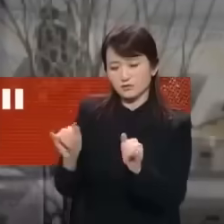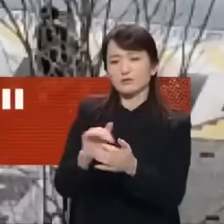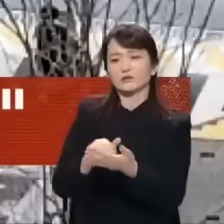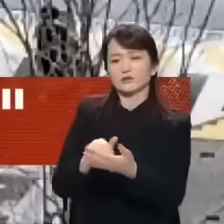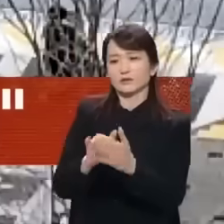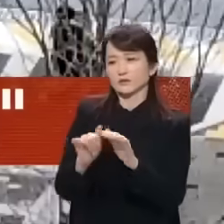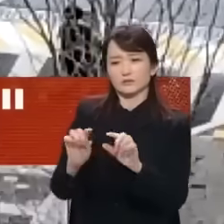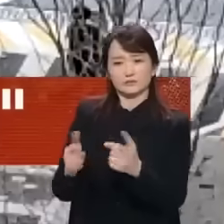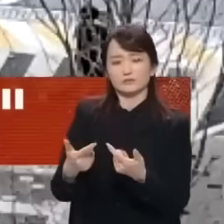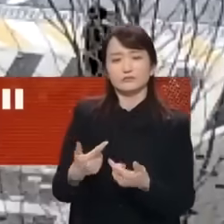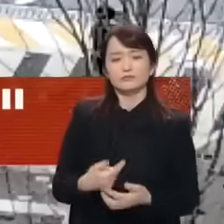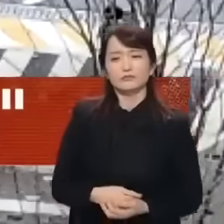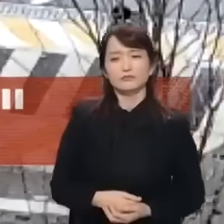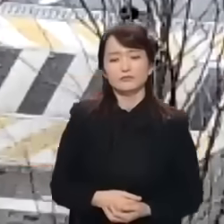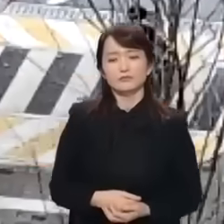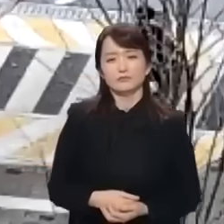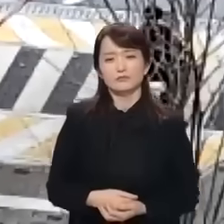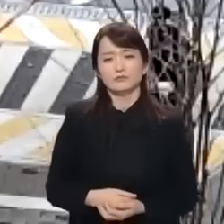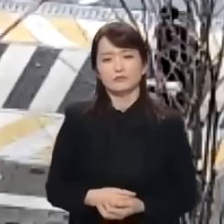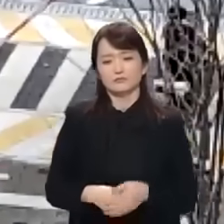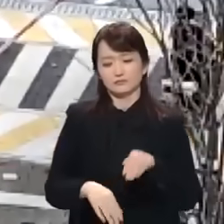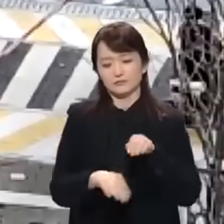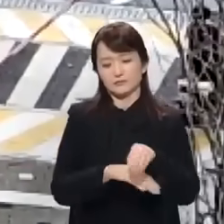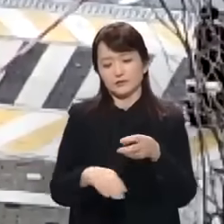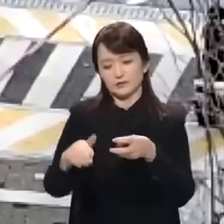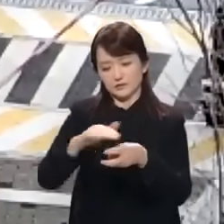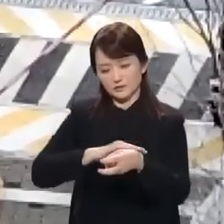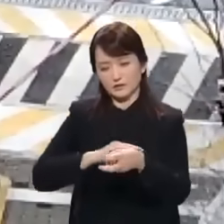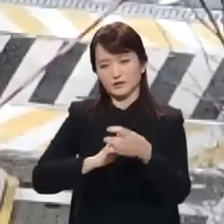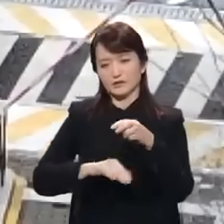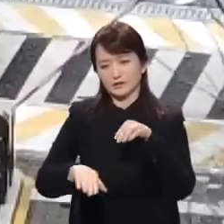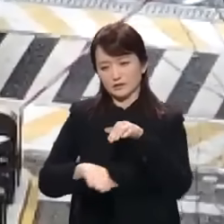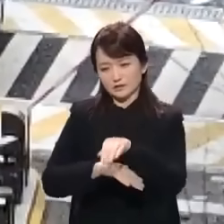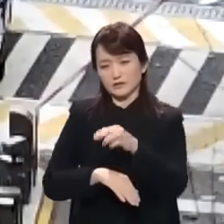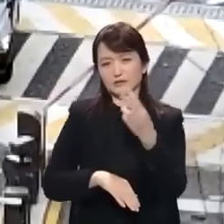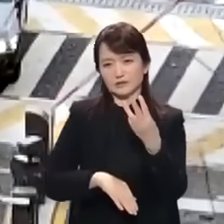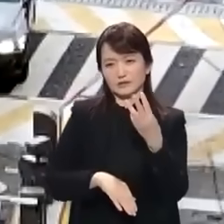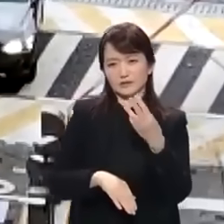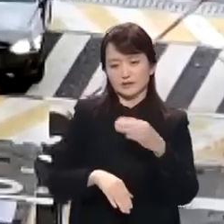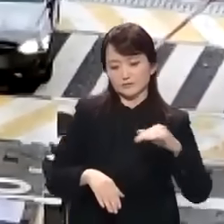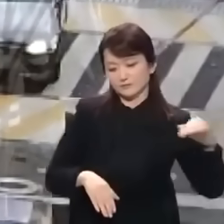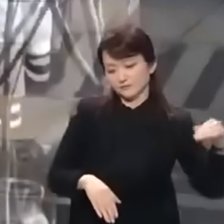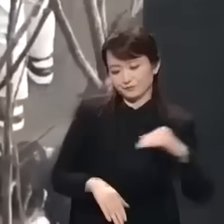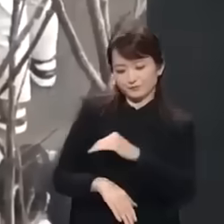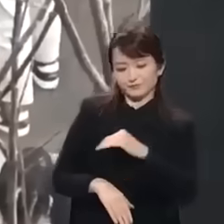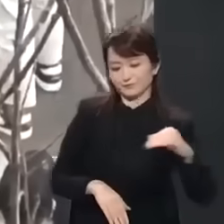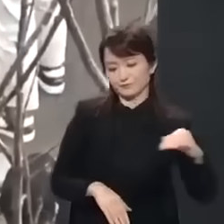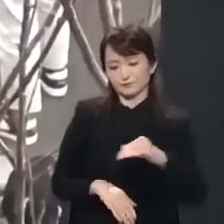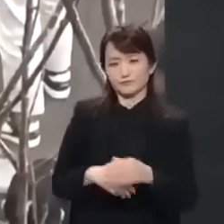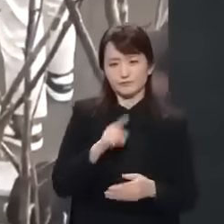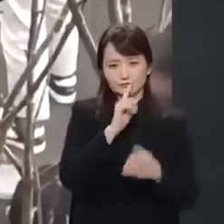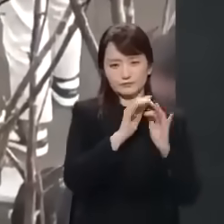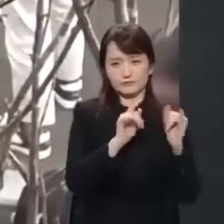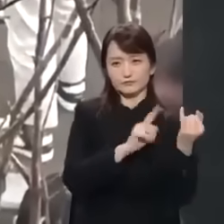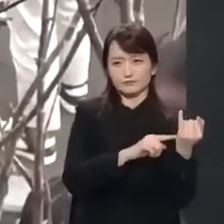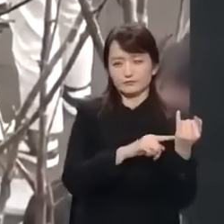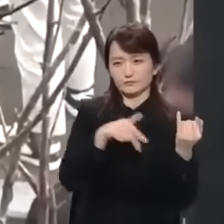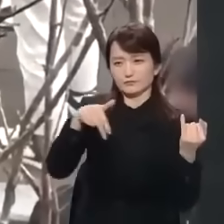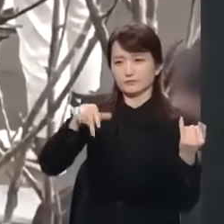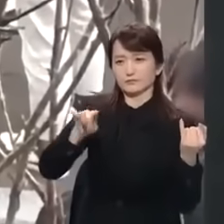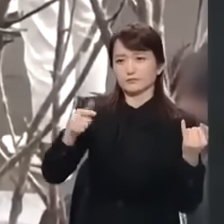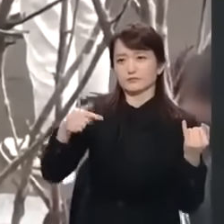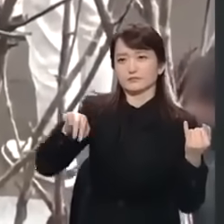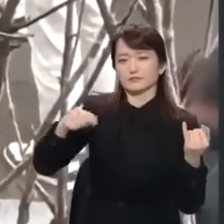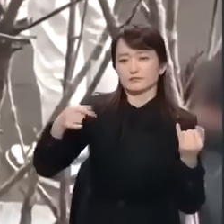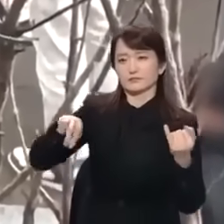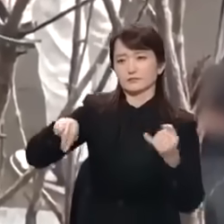같고 그러면서 이 세 차량을 이제 왔다 갔다 하는 걸로 지금 보이는데 이 제보자에 따르면 특히 제네시스 차주가 조금